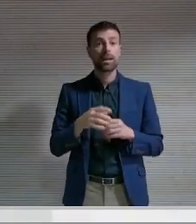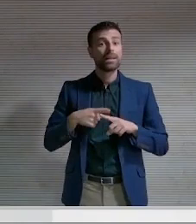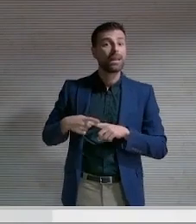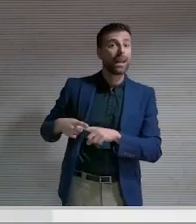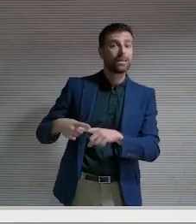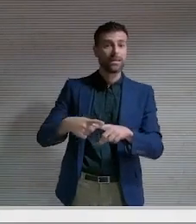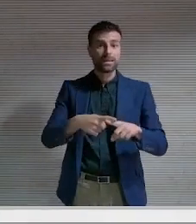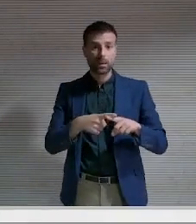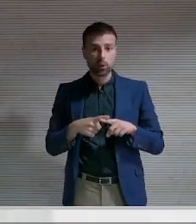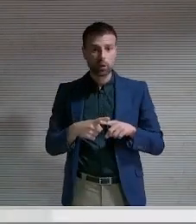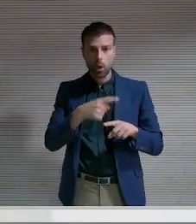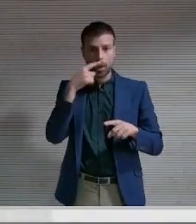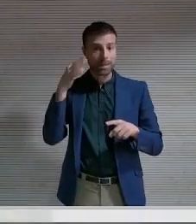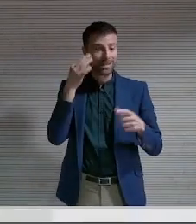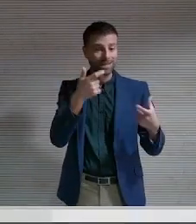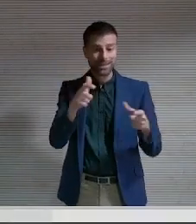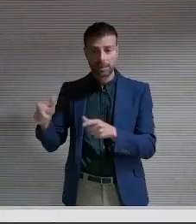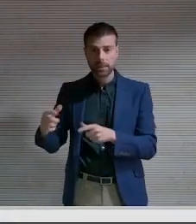Pel que fa a la distribució per sexes,